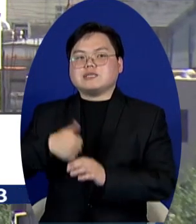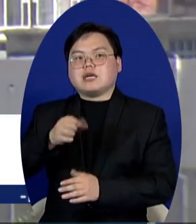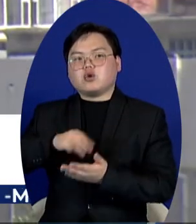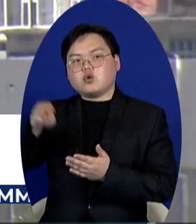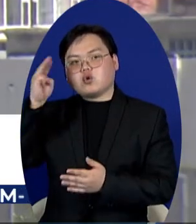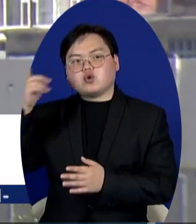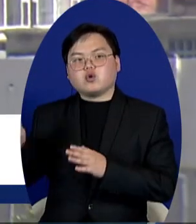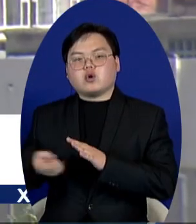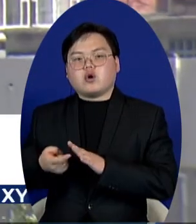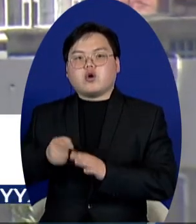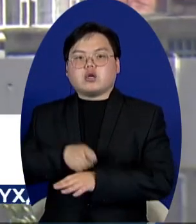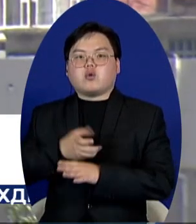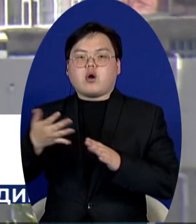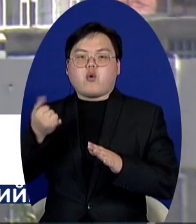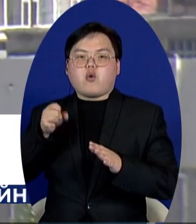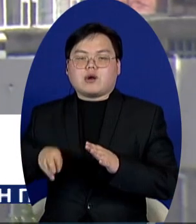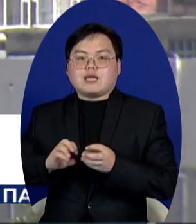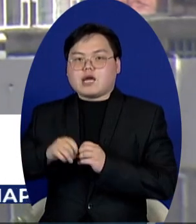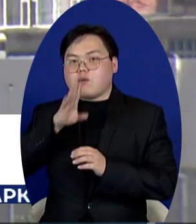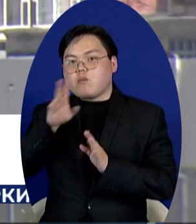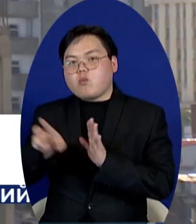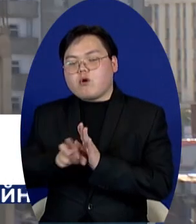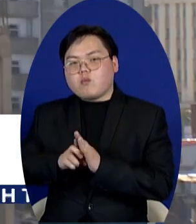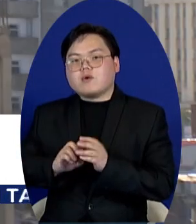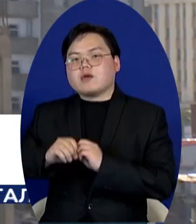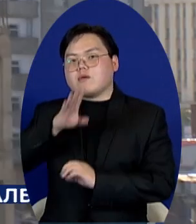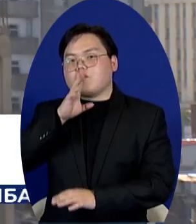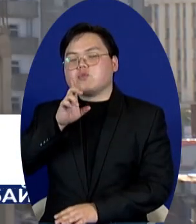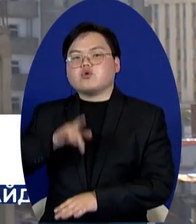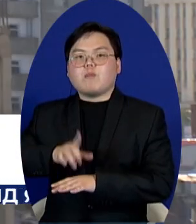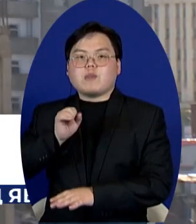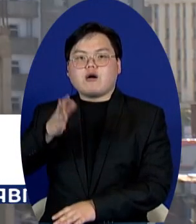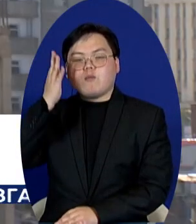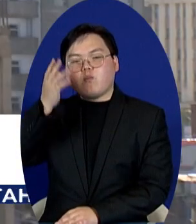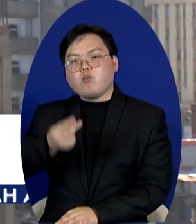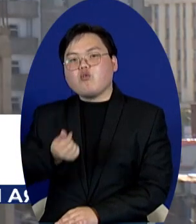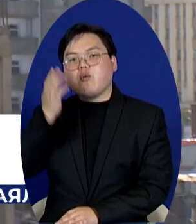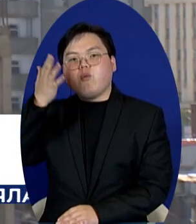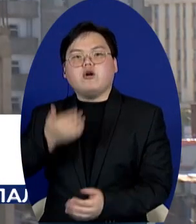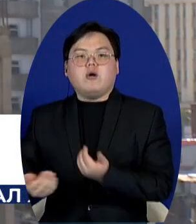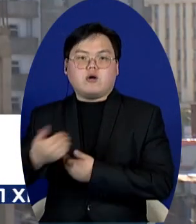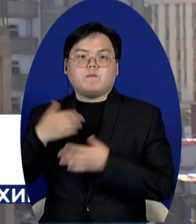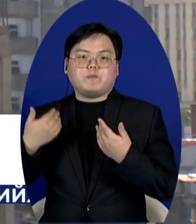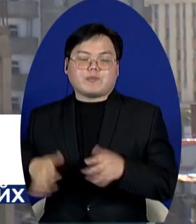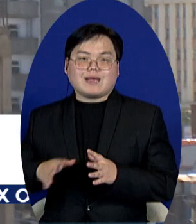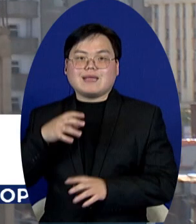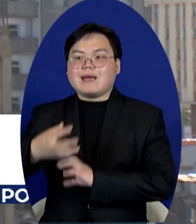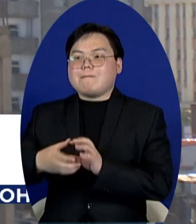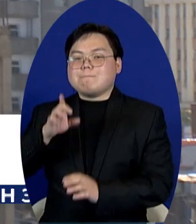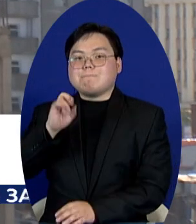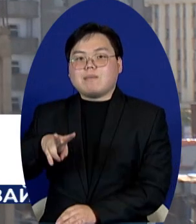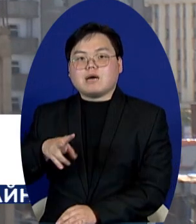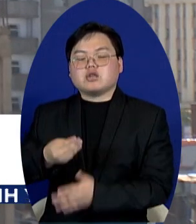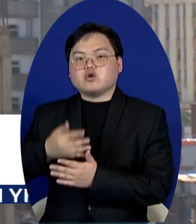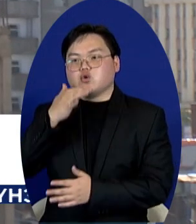суурилсан, урт хугацаанд хэрэгжих боломжтой хэлбэрт шилжүүлнэ гэж Төв банкны мөнгөний бодлого тусгажээ. Үүний тулд Дэлхийн банкнаас техникийн туслалцаа